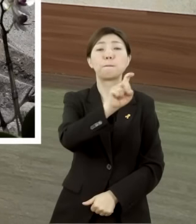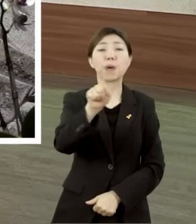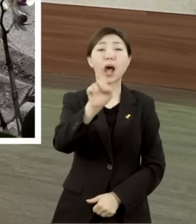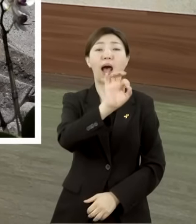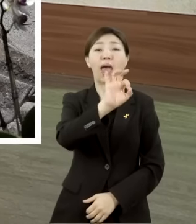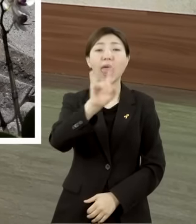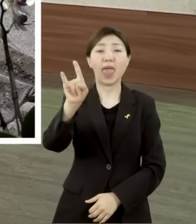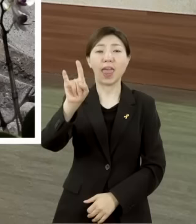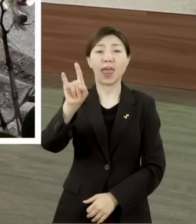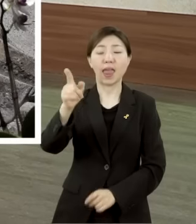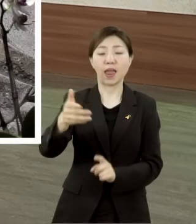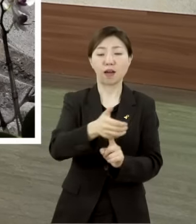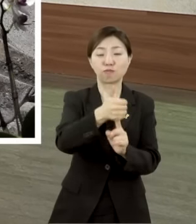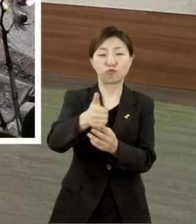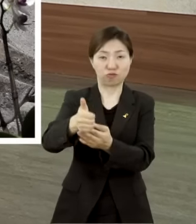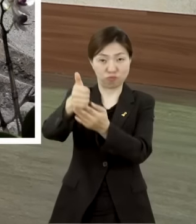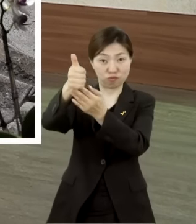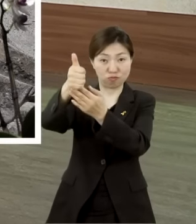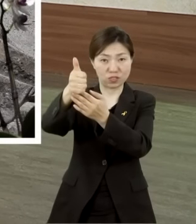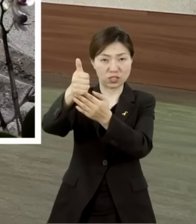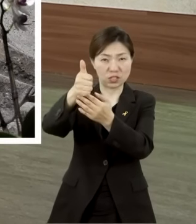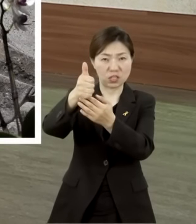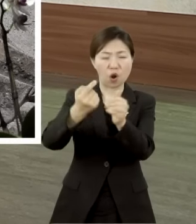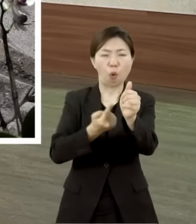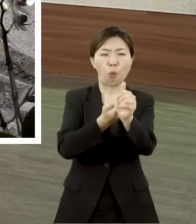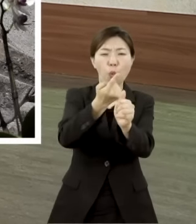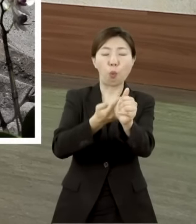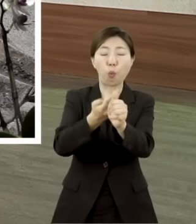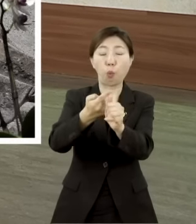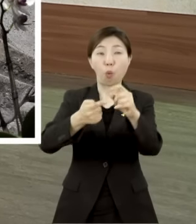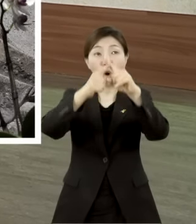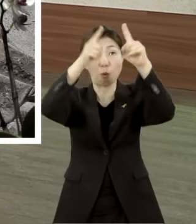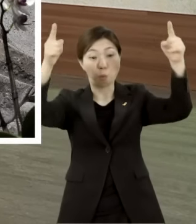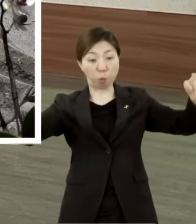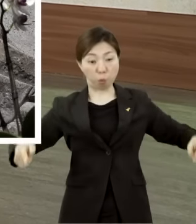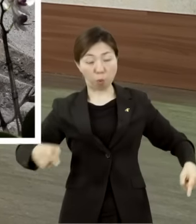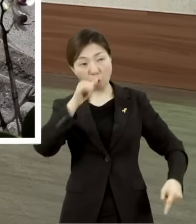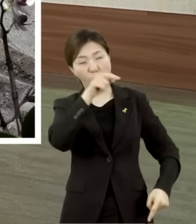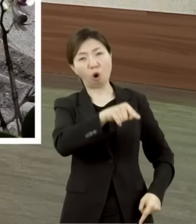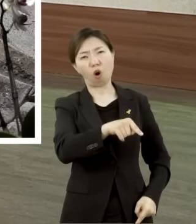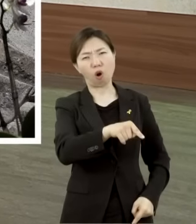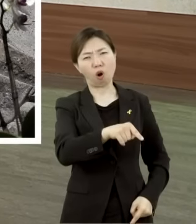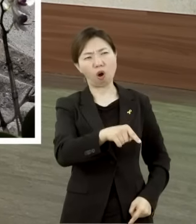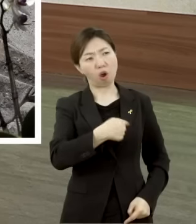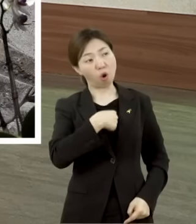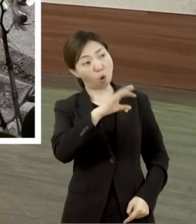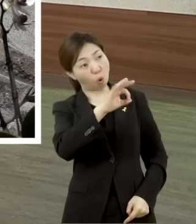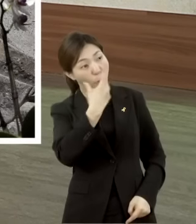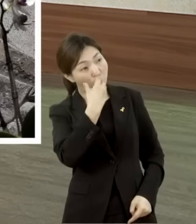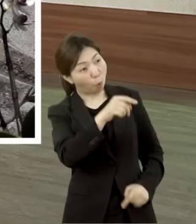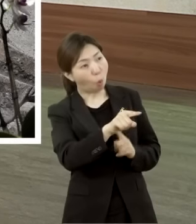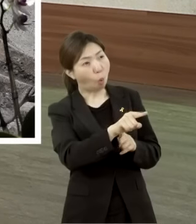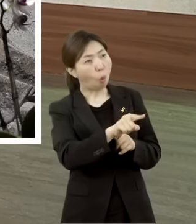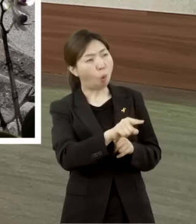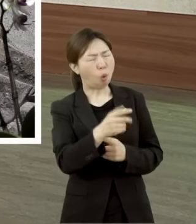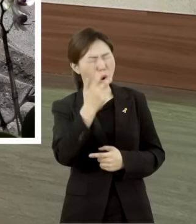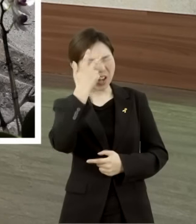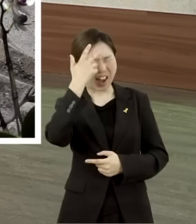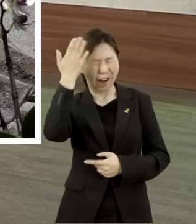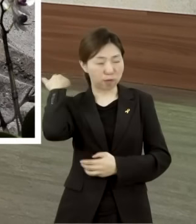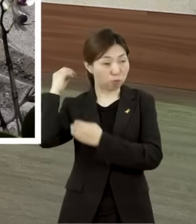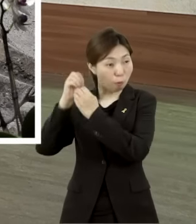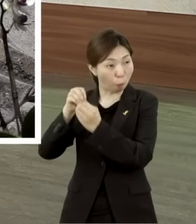그 조각을 잘해 놔 가지고 제 처음에 무슨 문화인 줄 알았어요 오래된 문화인 줄 알았는데 스님께서